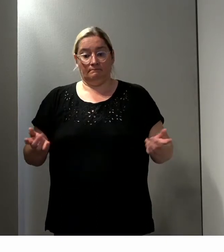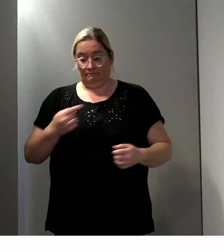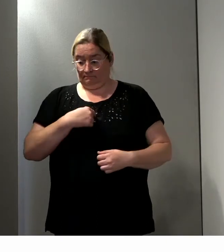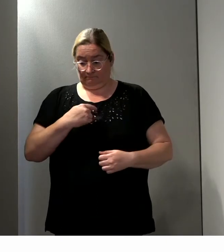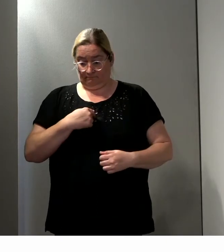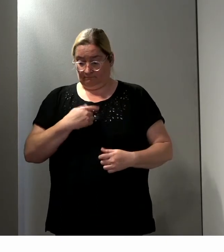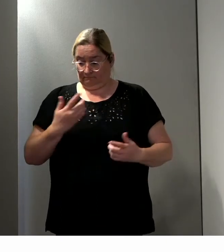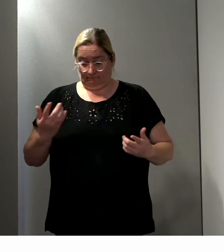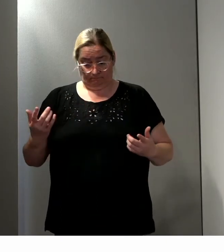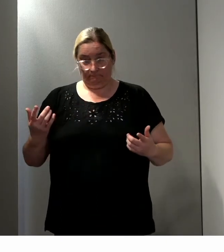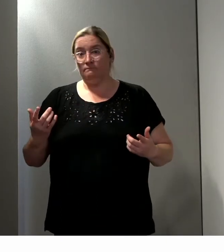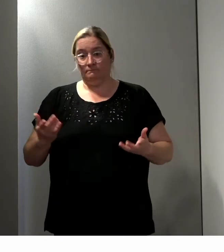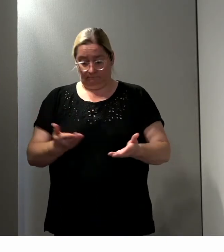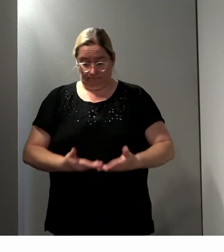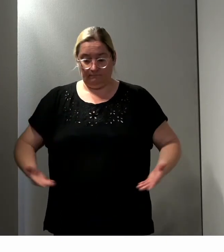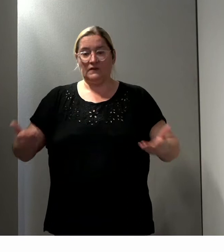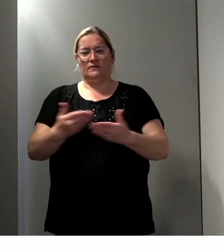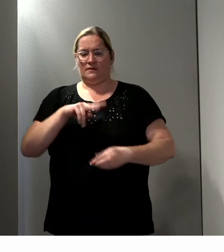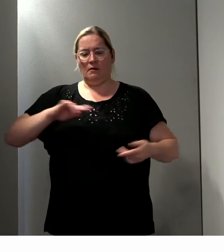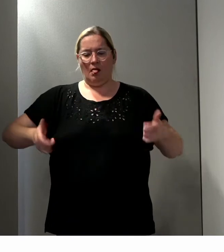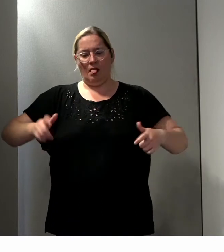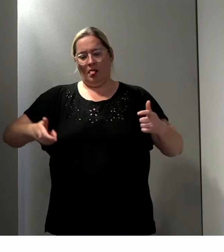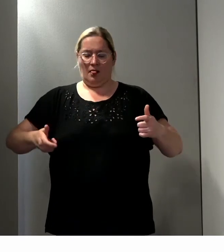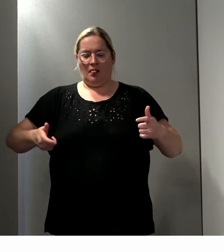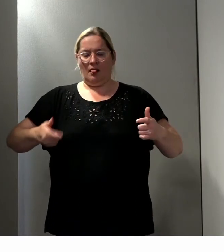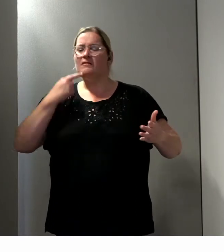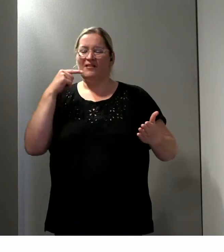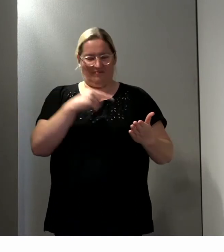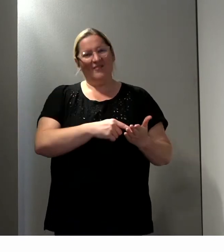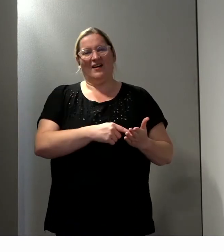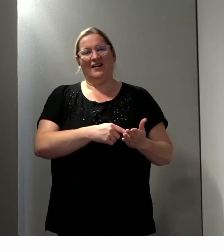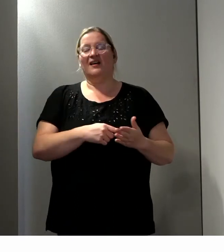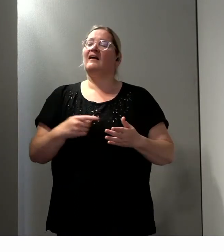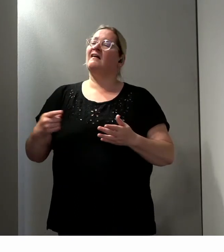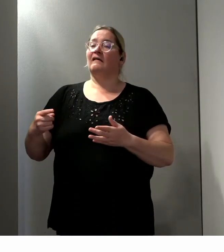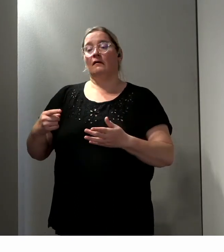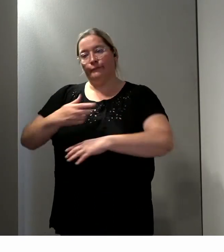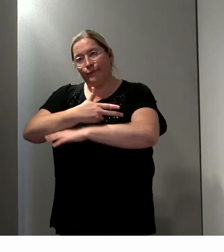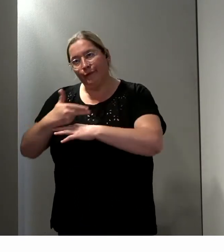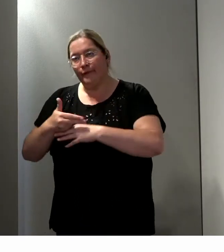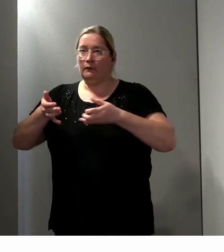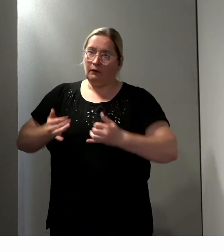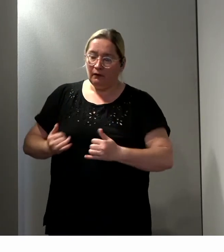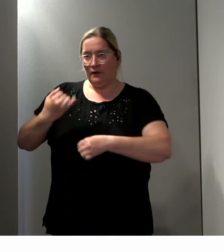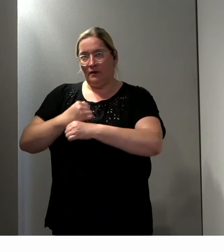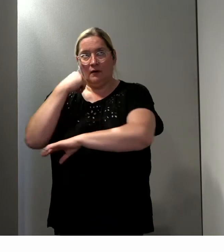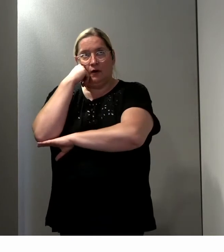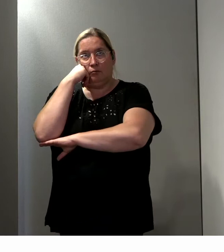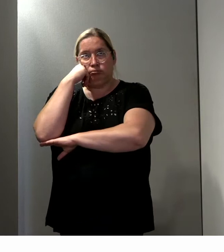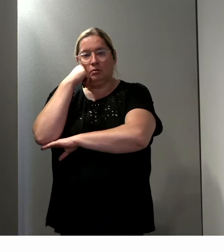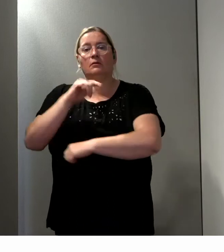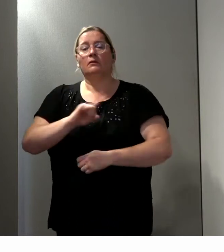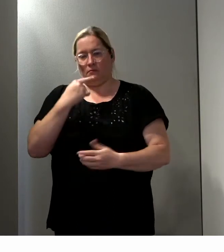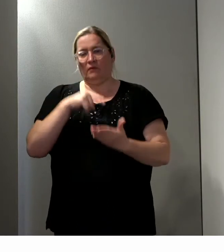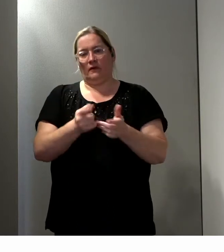je suis très heureux d'être dans cette situation d'inconfort, plutôt que d'être dans une situation de confort derrière un bureau à m'ennuyer finalement.